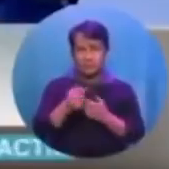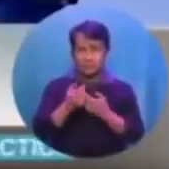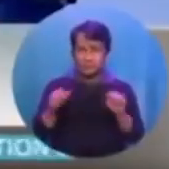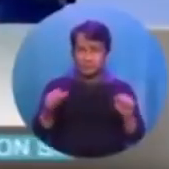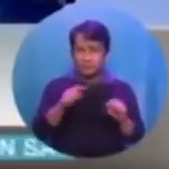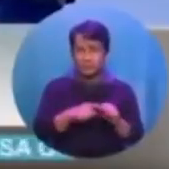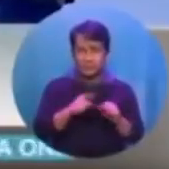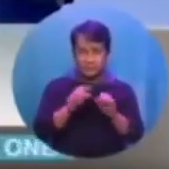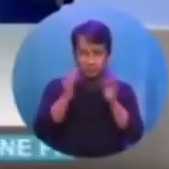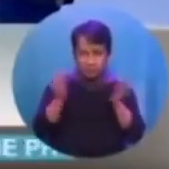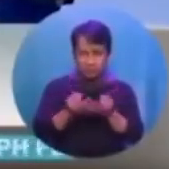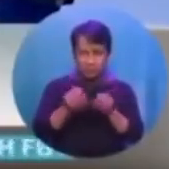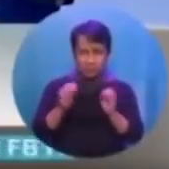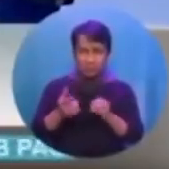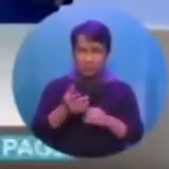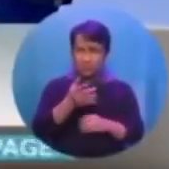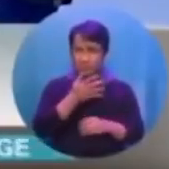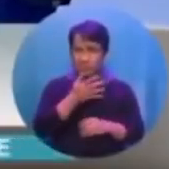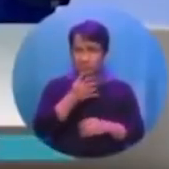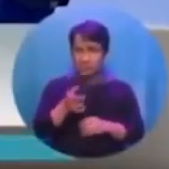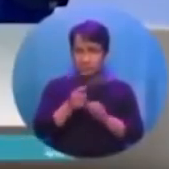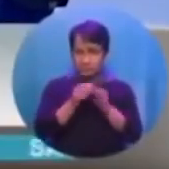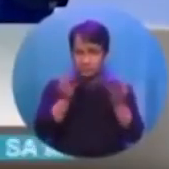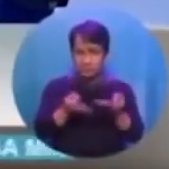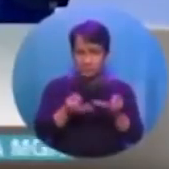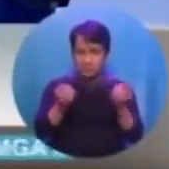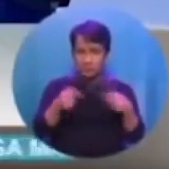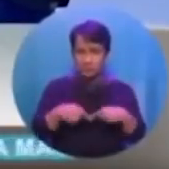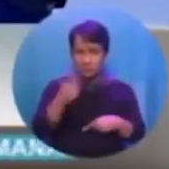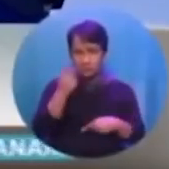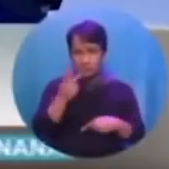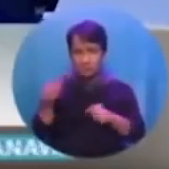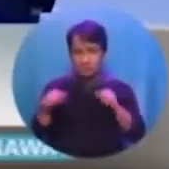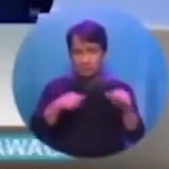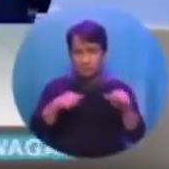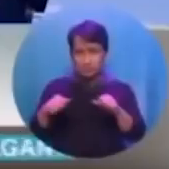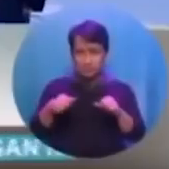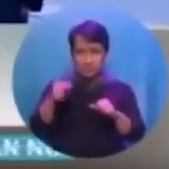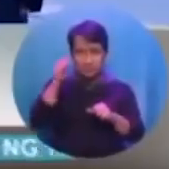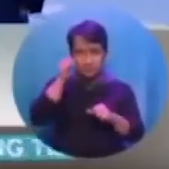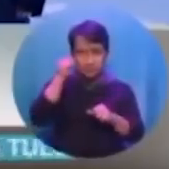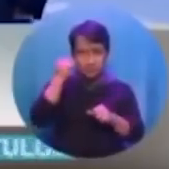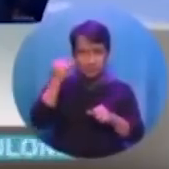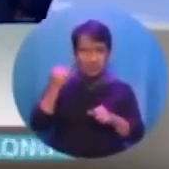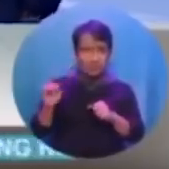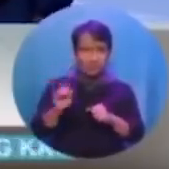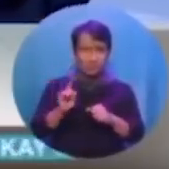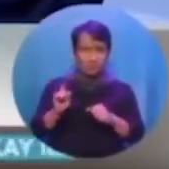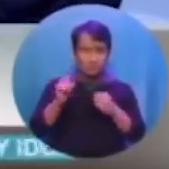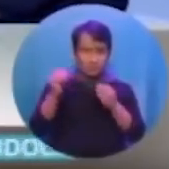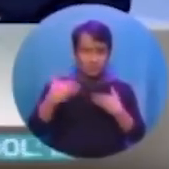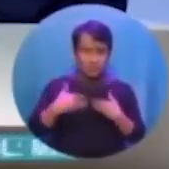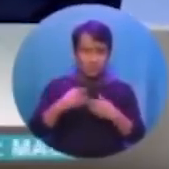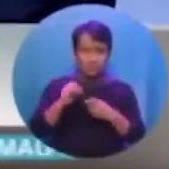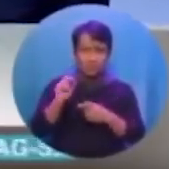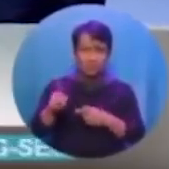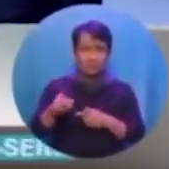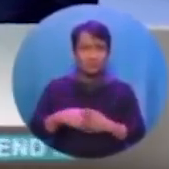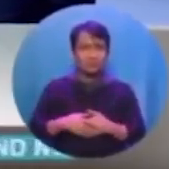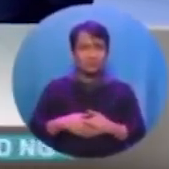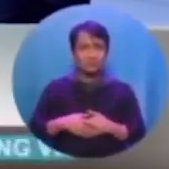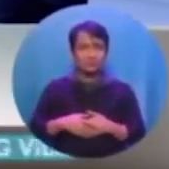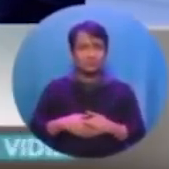ng pamilya na wala namang kinalaman, sinabi ko kanina pa, sa mga aktibidad ni Harjan, kung ano man yung aktibidad na yon. Okay,